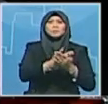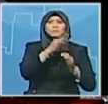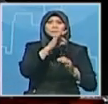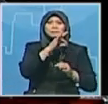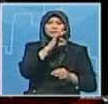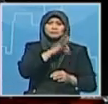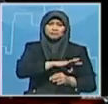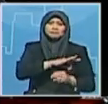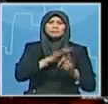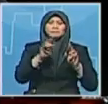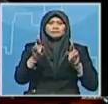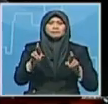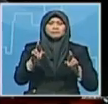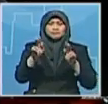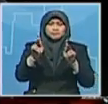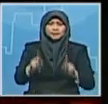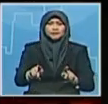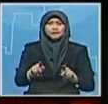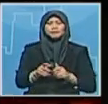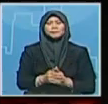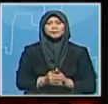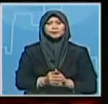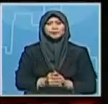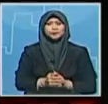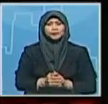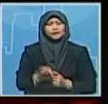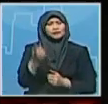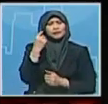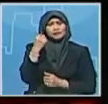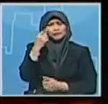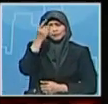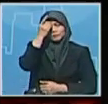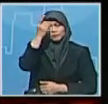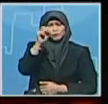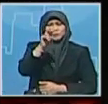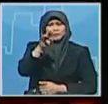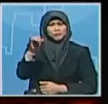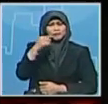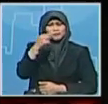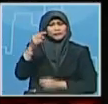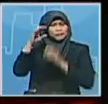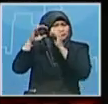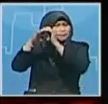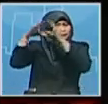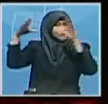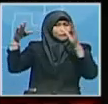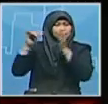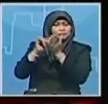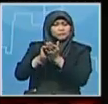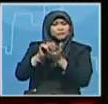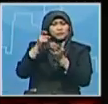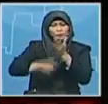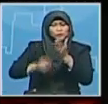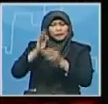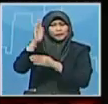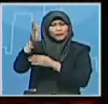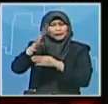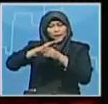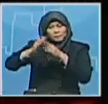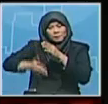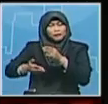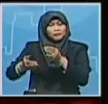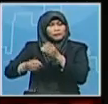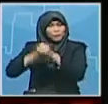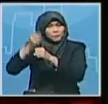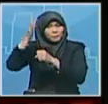semua. Saya ingin menegaskan kembali tadi apabila Datuk Seri menyebutkan bahawa gambaran yang diberikan bahawa tol ini bakal tamat pada tahun hadapan itu